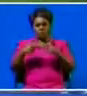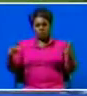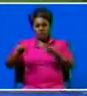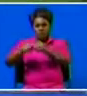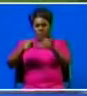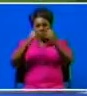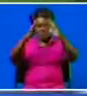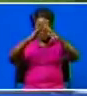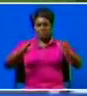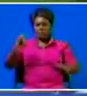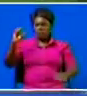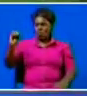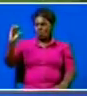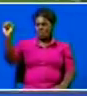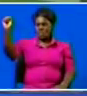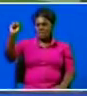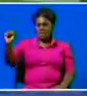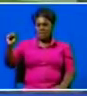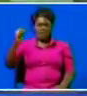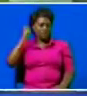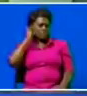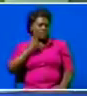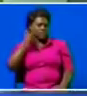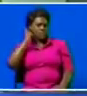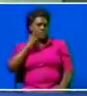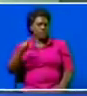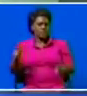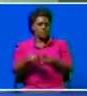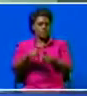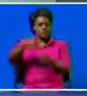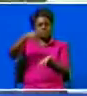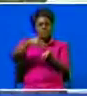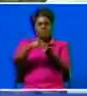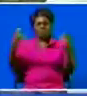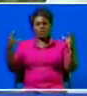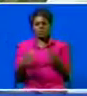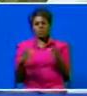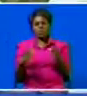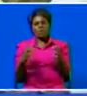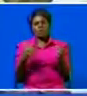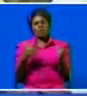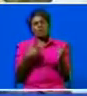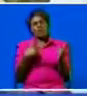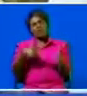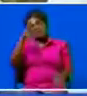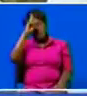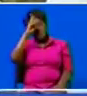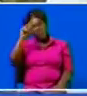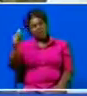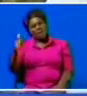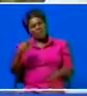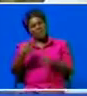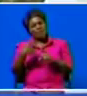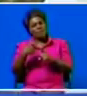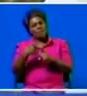uharibifu. OCS wa Maseno akitajwa miongoni mwa kikosi hicho. Alikuwa na polisi wengine